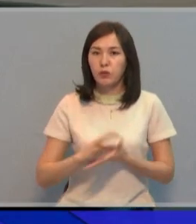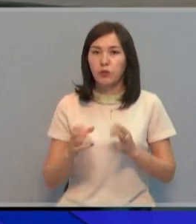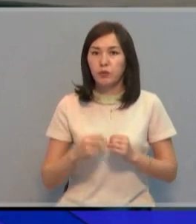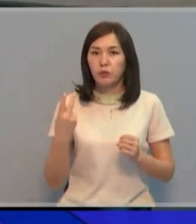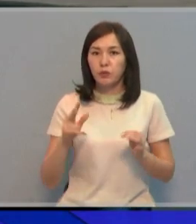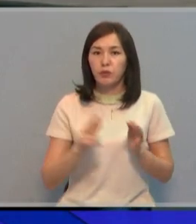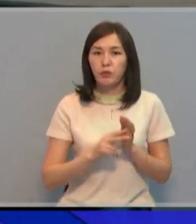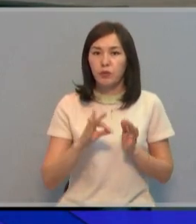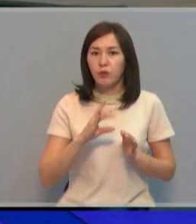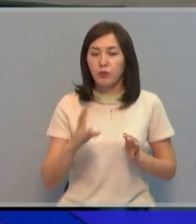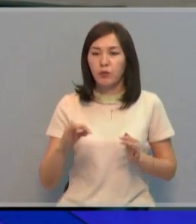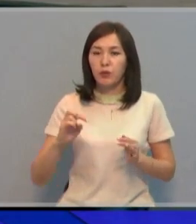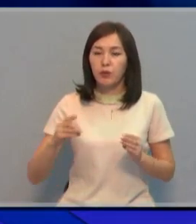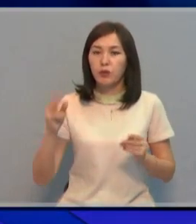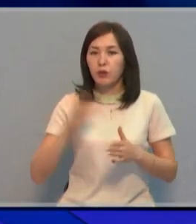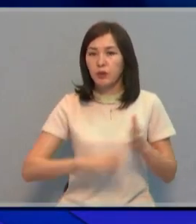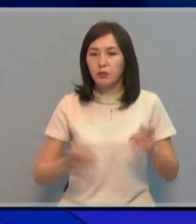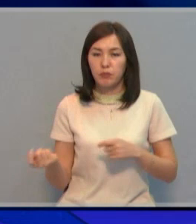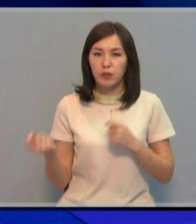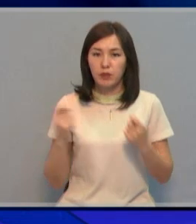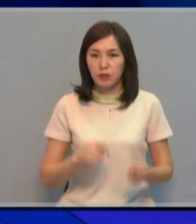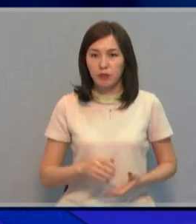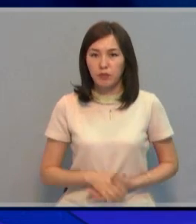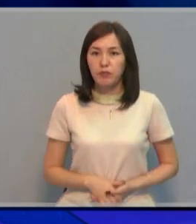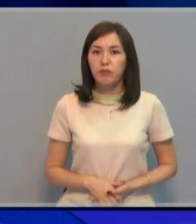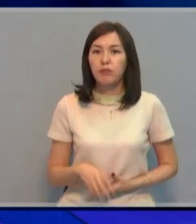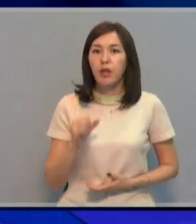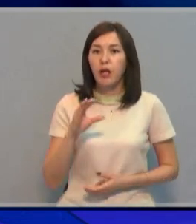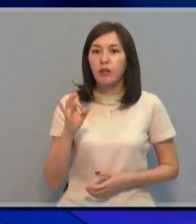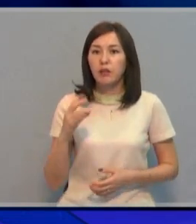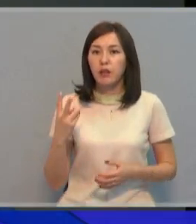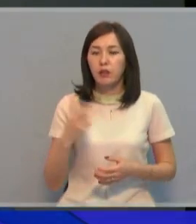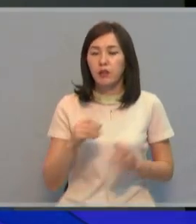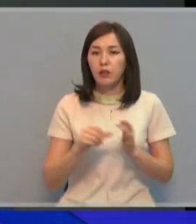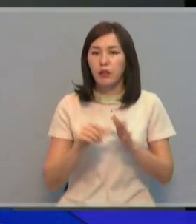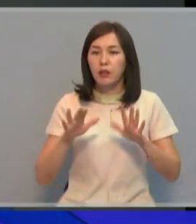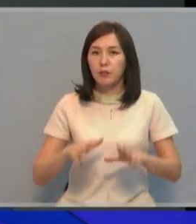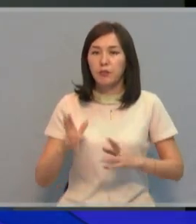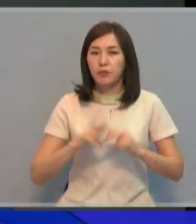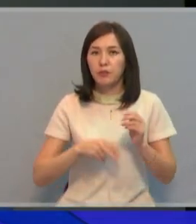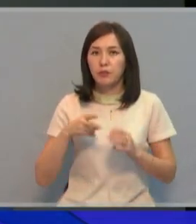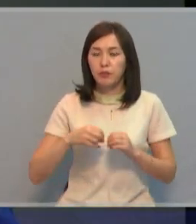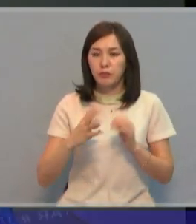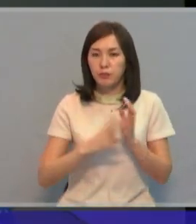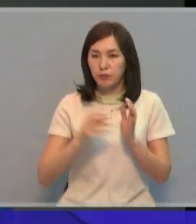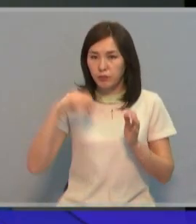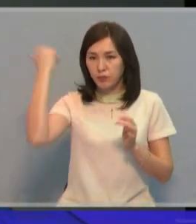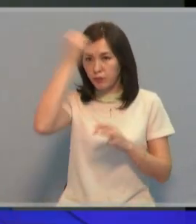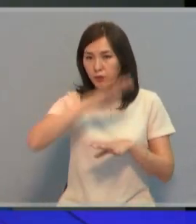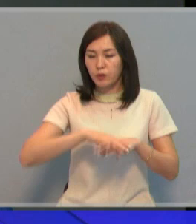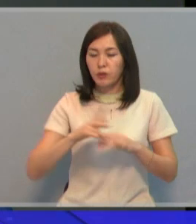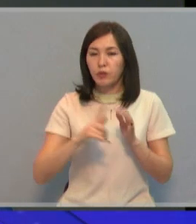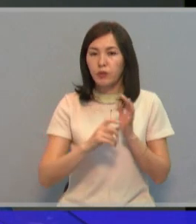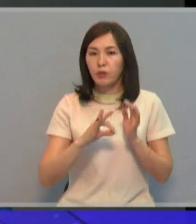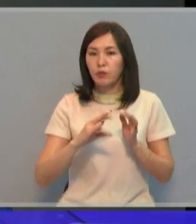Нәтижесінде 28 миллион теңгеге жуық айыппұл өндірілді. Асар 2 шағын ауданында электр желілерін құрылысы 2019 жылғы бюджеттен